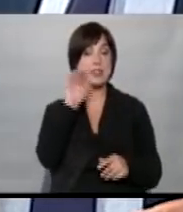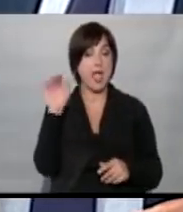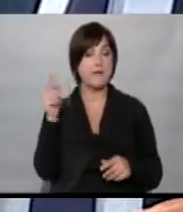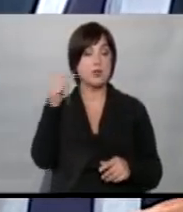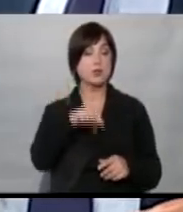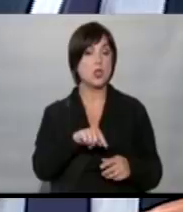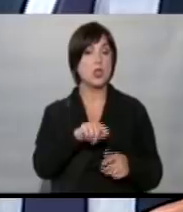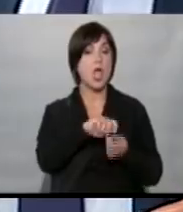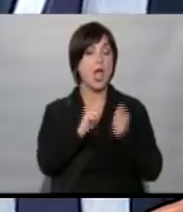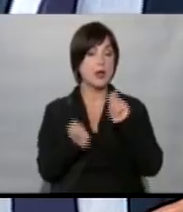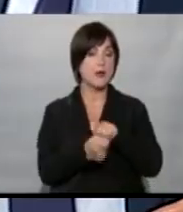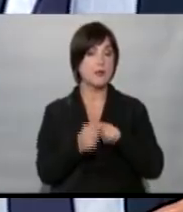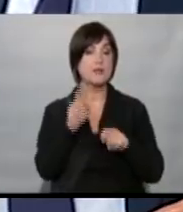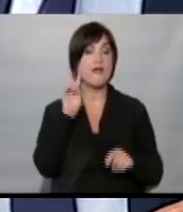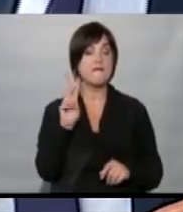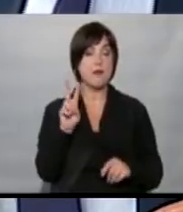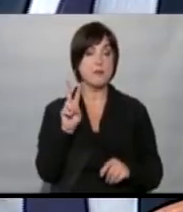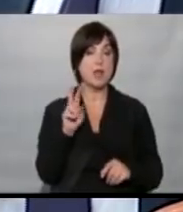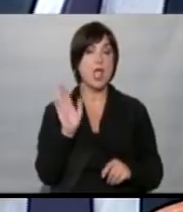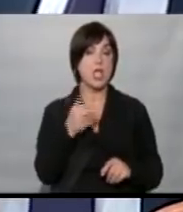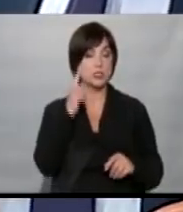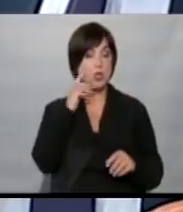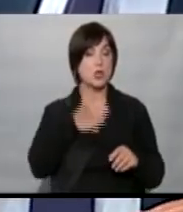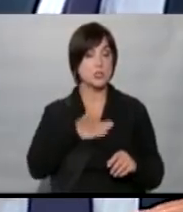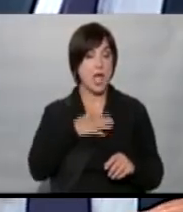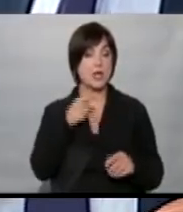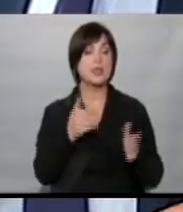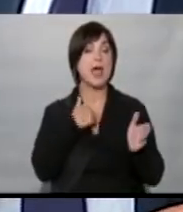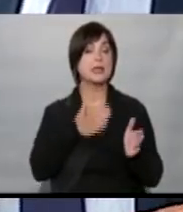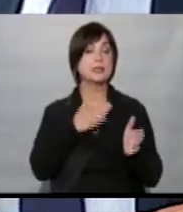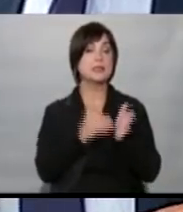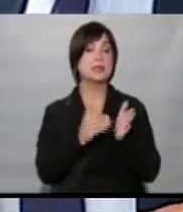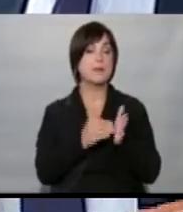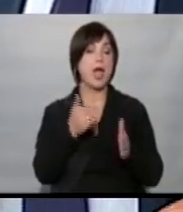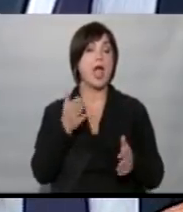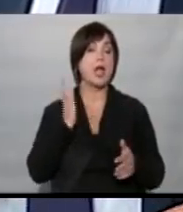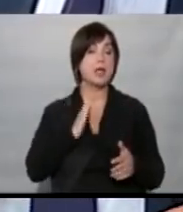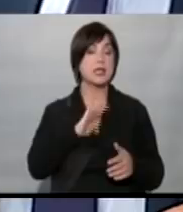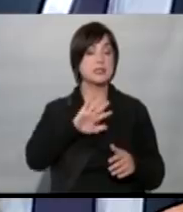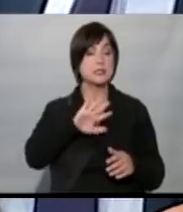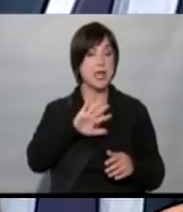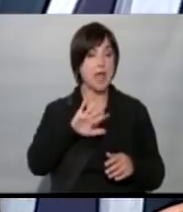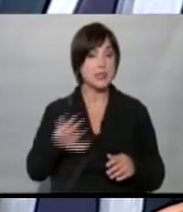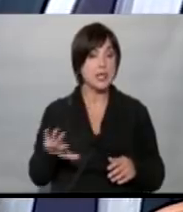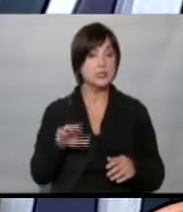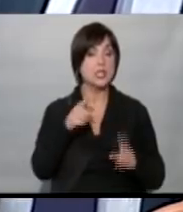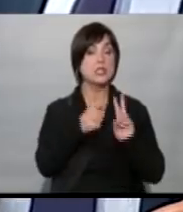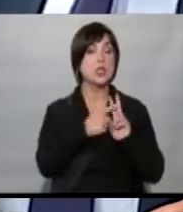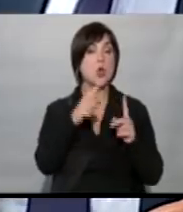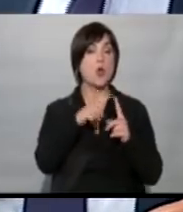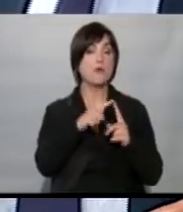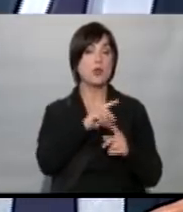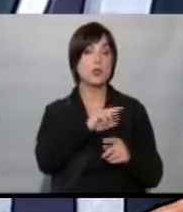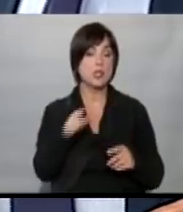ќе дојде до реформирање на ВМРО-ДПМНЕ, и ја тоа силно го посакам, нас ни треба граѓанска десница, е дека дури ни Никола Груевски